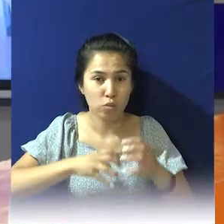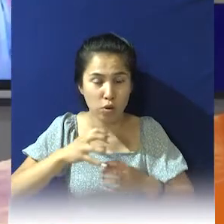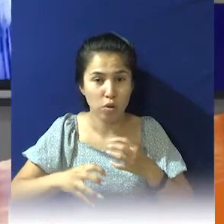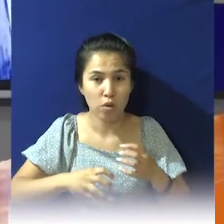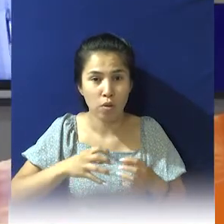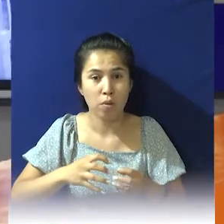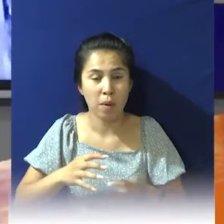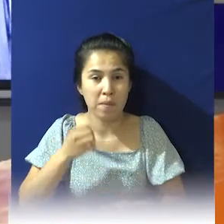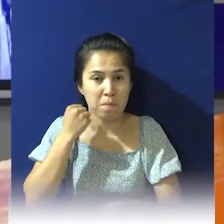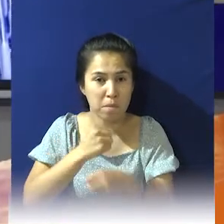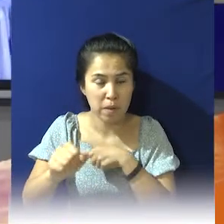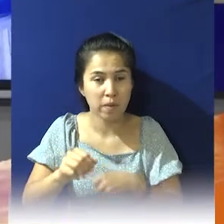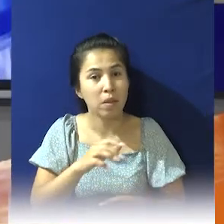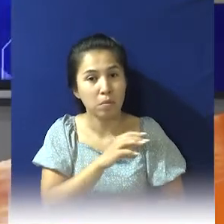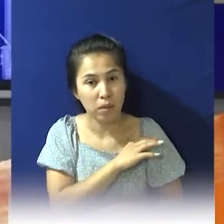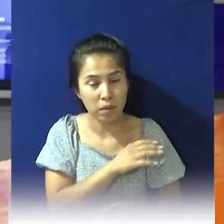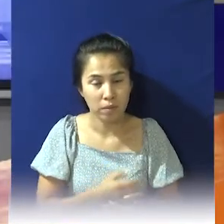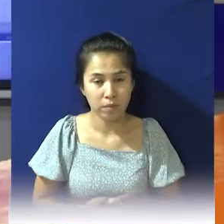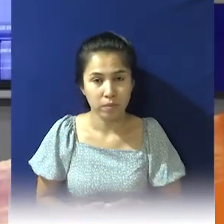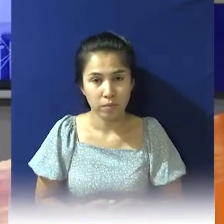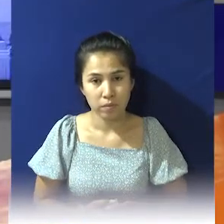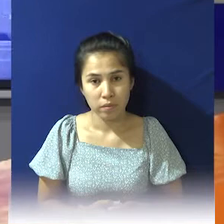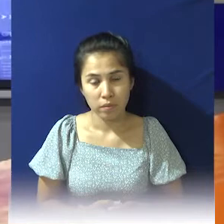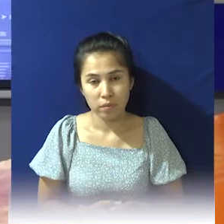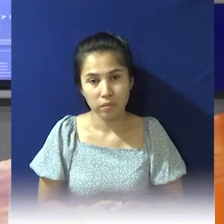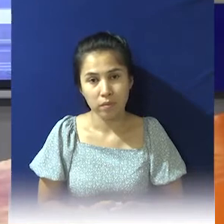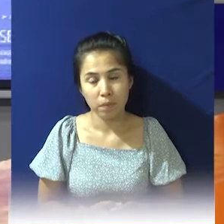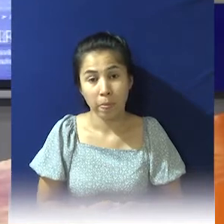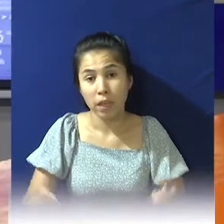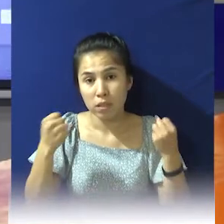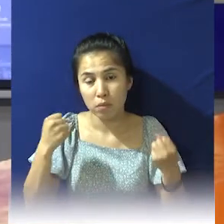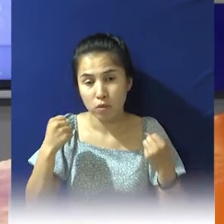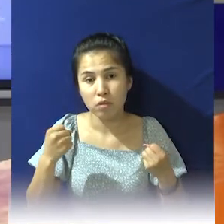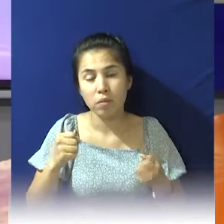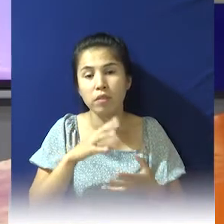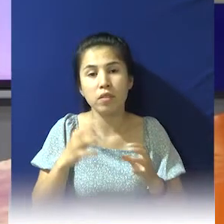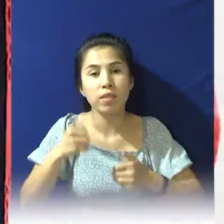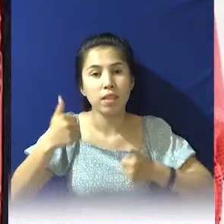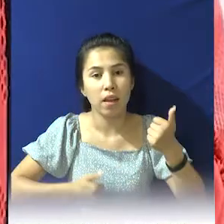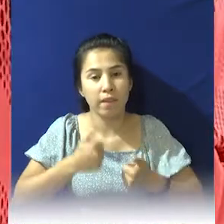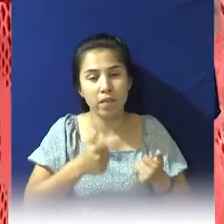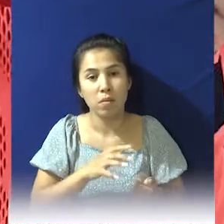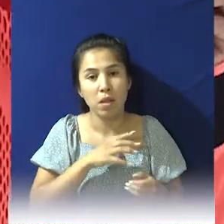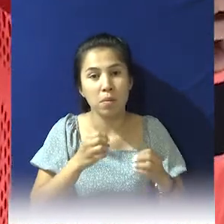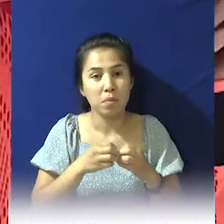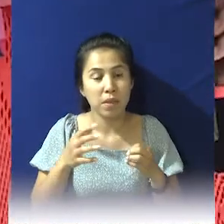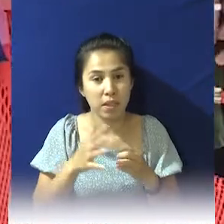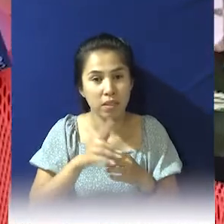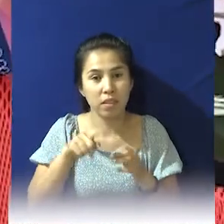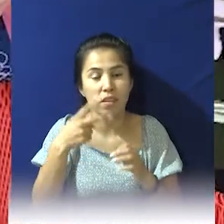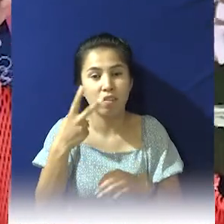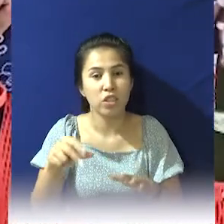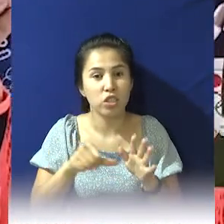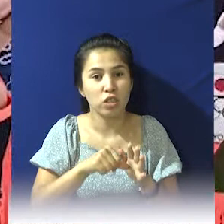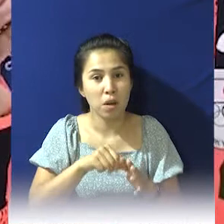Японка Мами Денисия стала олимпийской чемпионкой по скейтбордингу, победив в дисциплине стрит. Спортсменка по итогам